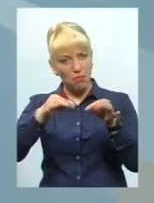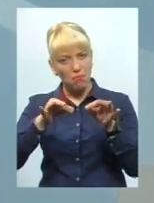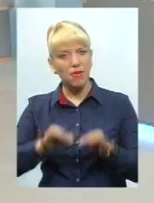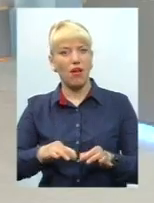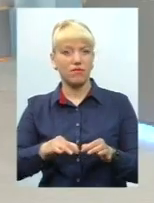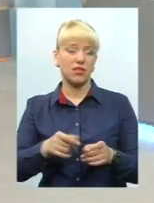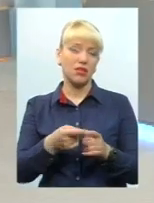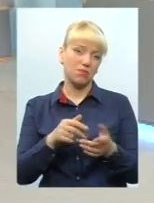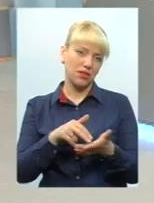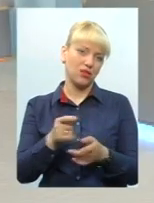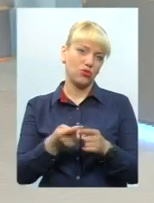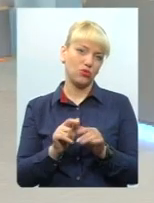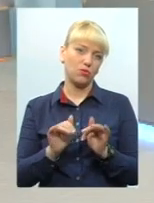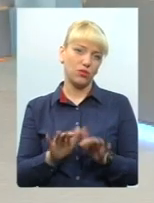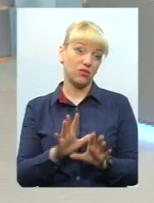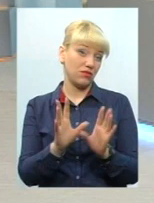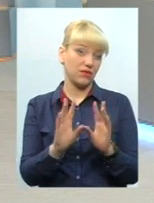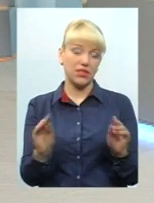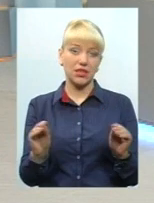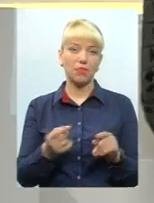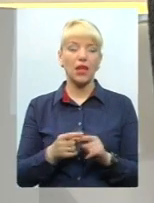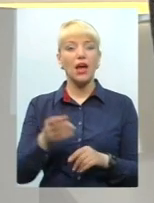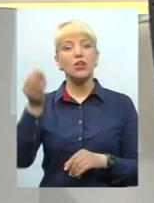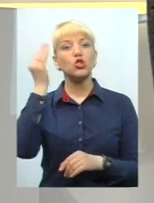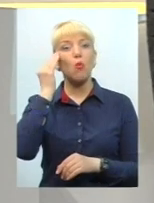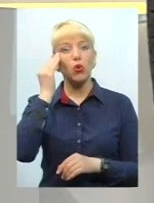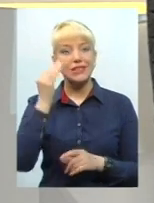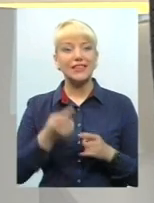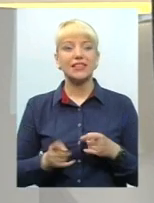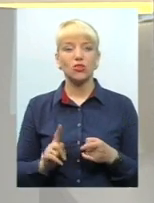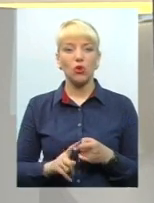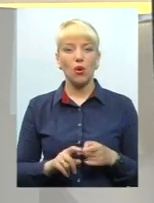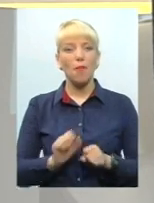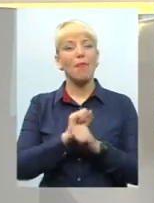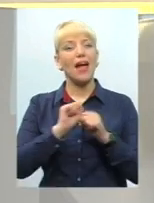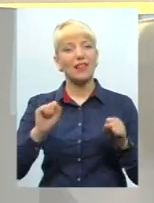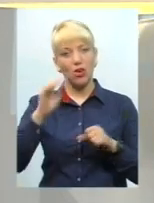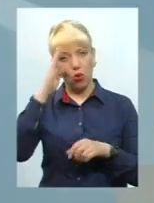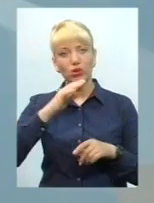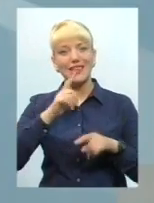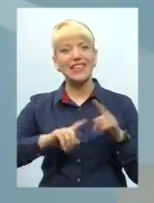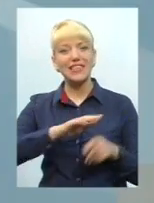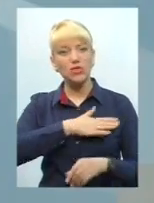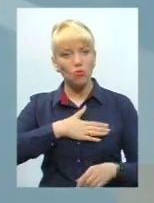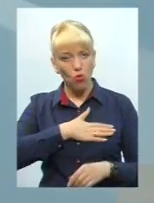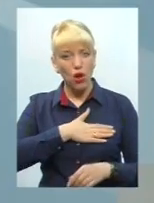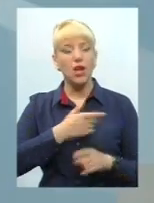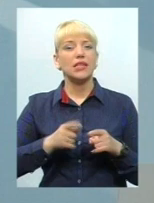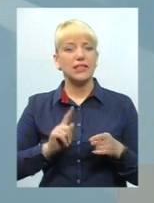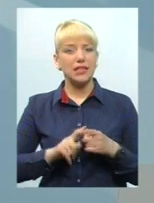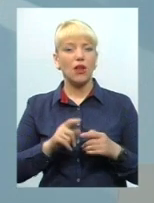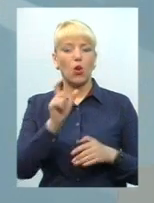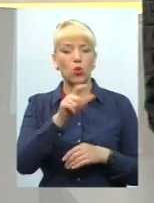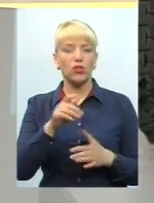цього процесу. Ось і все. З позиції все-таки того, все одно патріотизму, адже воювали люди за свою